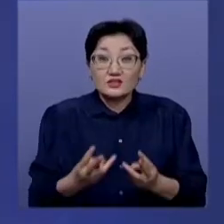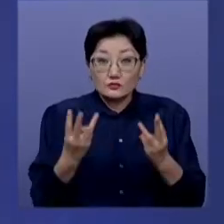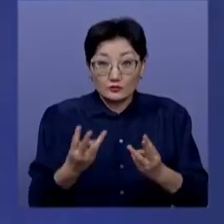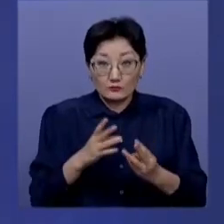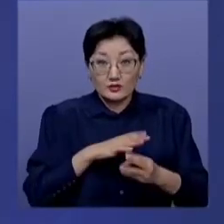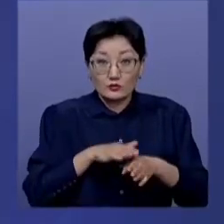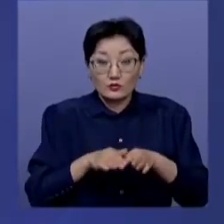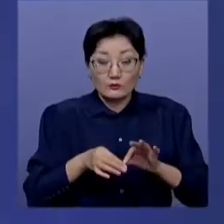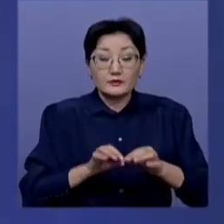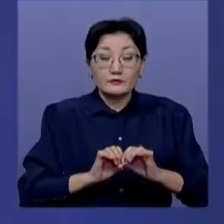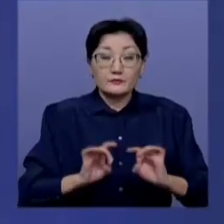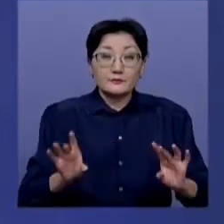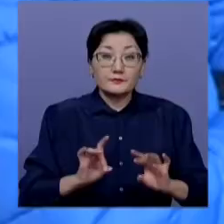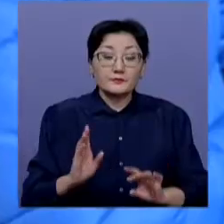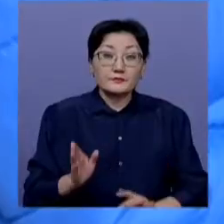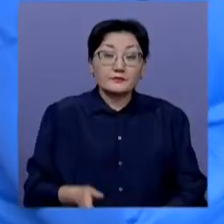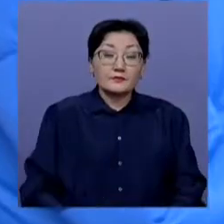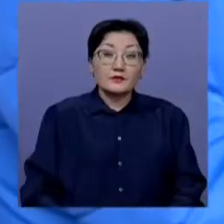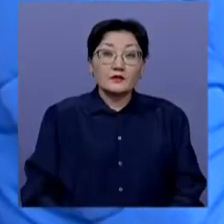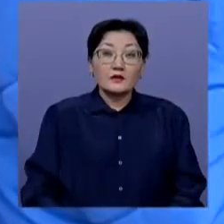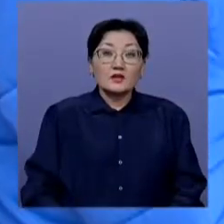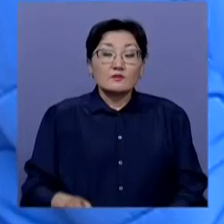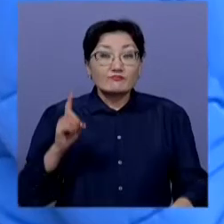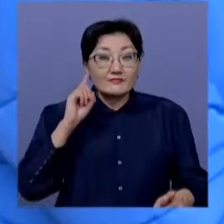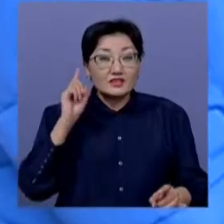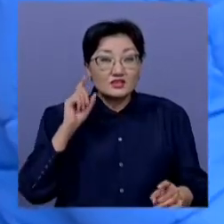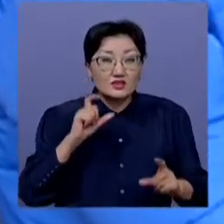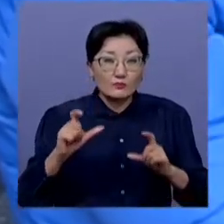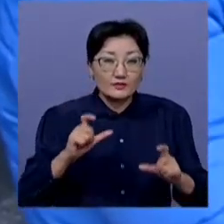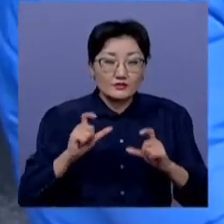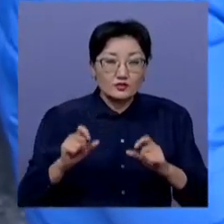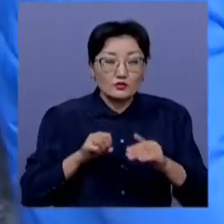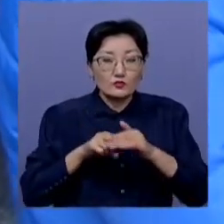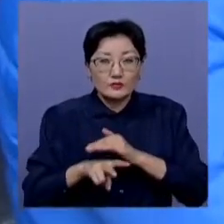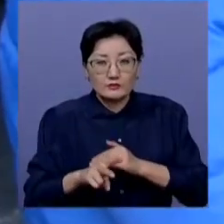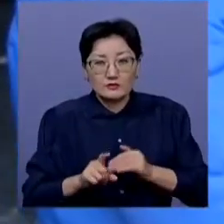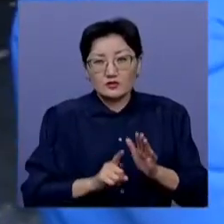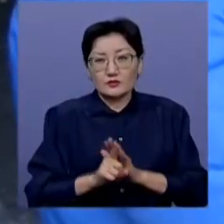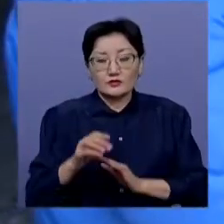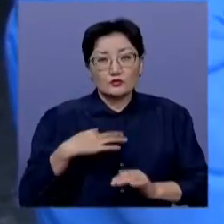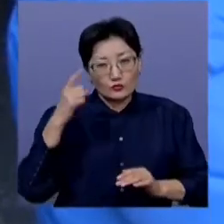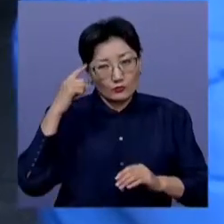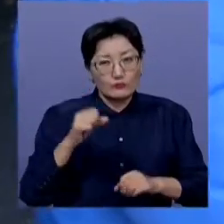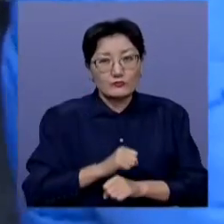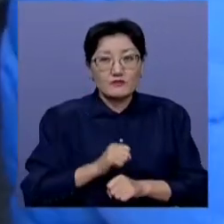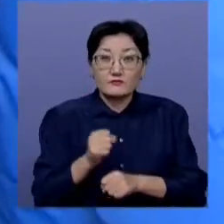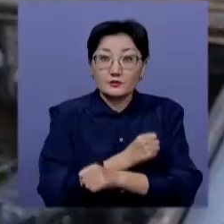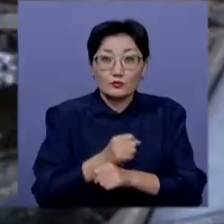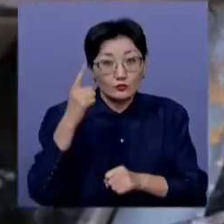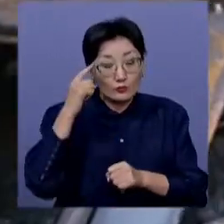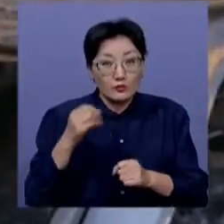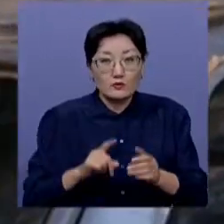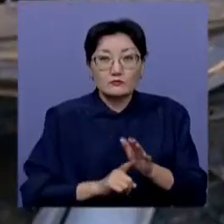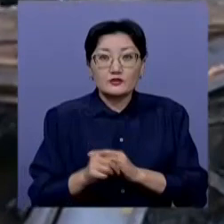Әріптесім Ұлағат арғын тарқатады. Айқай шығып жатты, бәрі жүгіре бастады. Мен біреу төбелесіп жатырмын деп ойладым, сосын өрт шыға бастады.